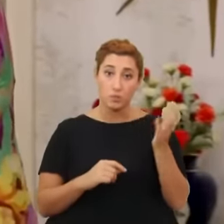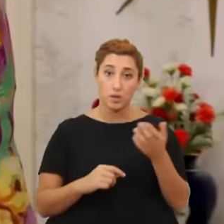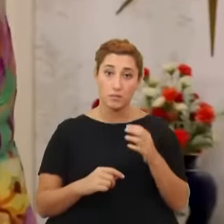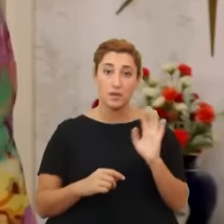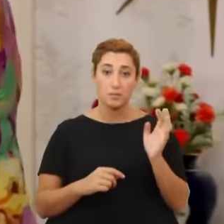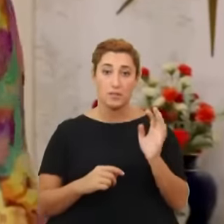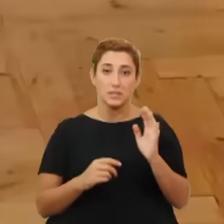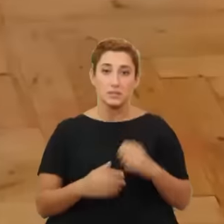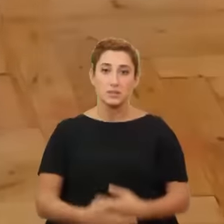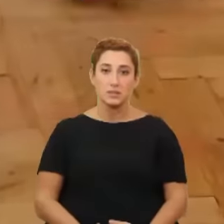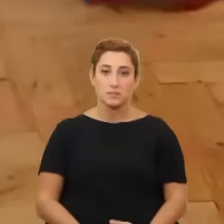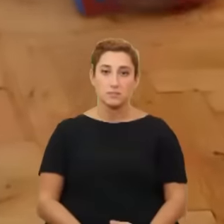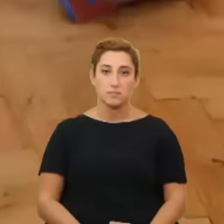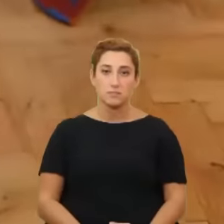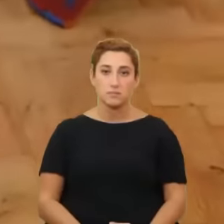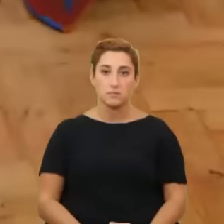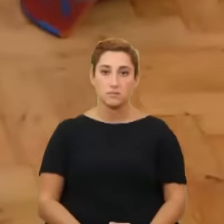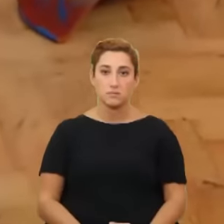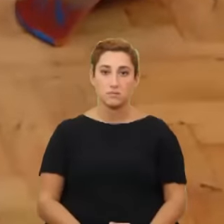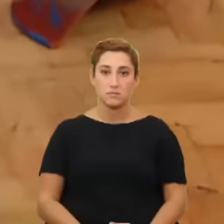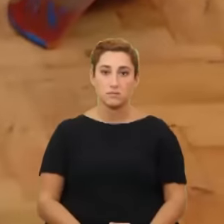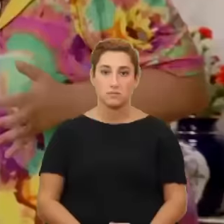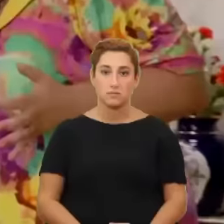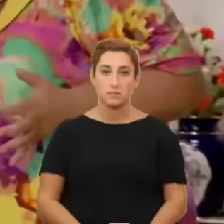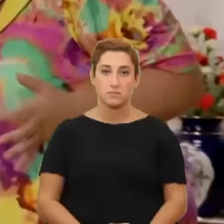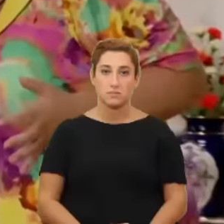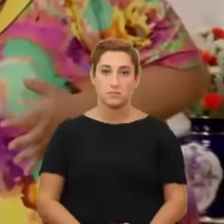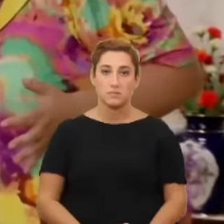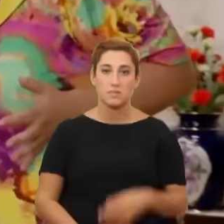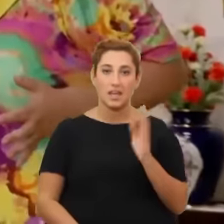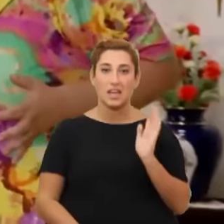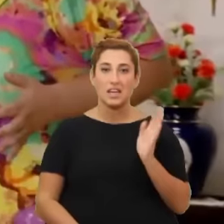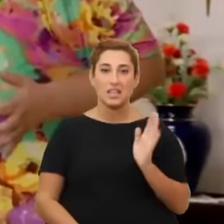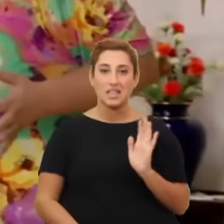Tamam. Rukiye daha tutmadan Rıza tabağı bıraktı. Ay.